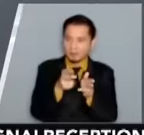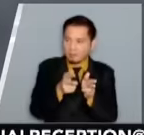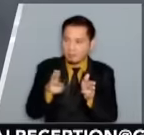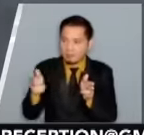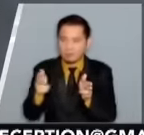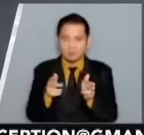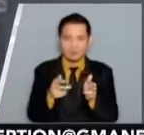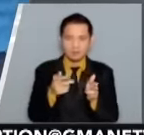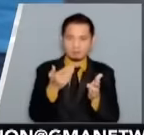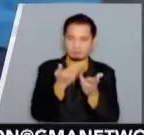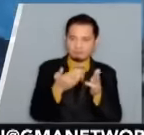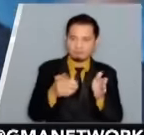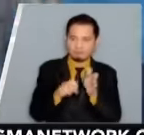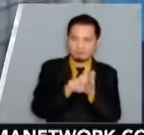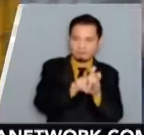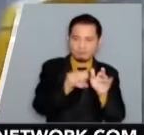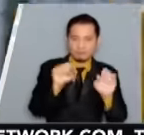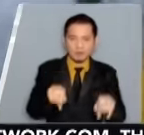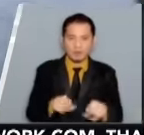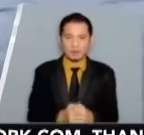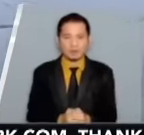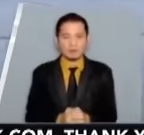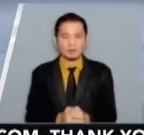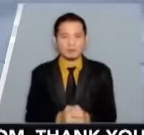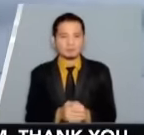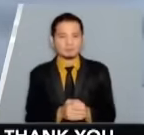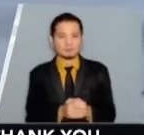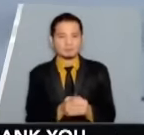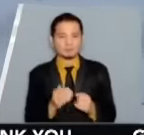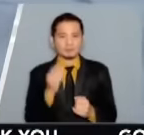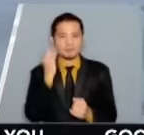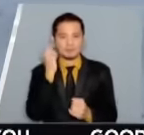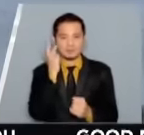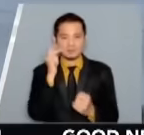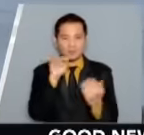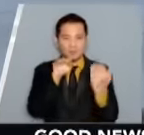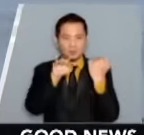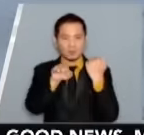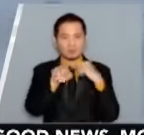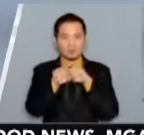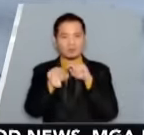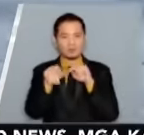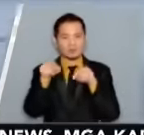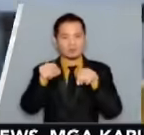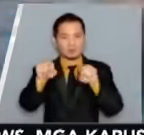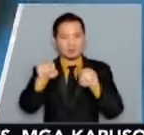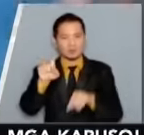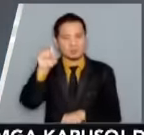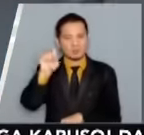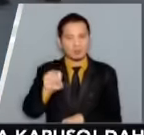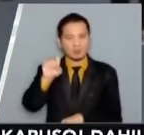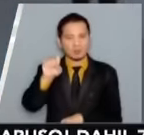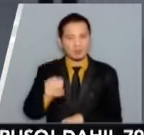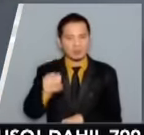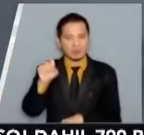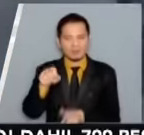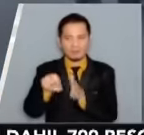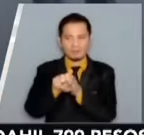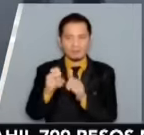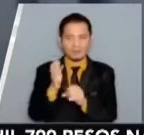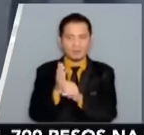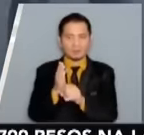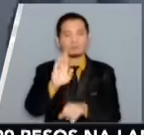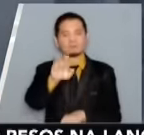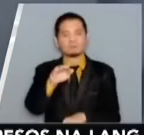ito naman kasi yung southbound. At Susan, bukod sa karaniwang paghahandang ginagawa natin tuwing Semana Santa ay yung mga